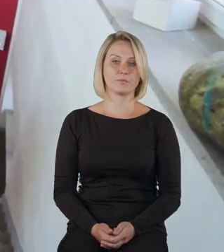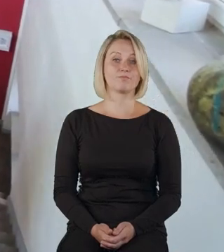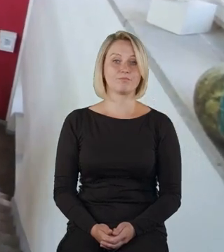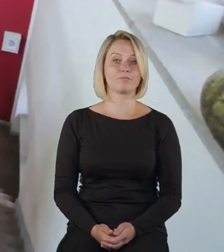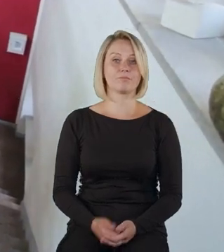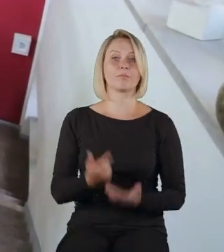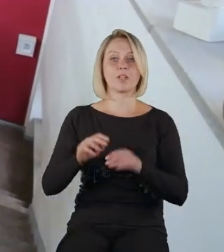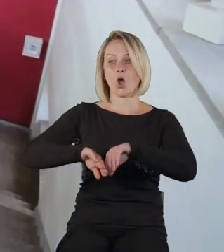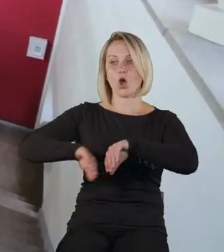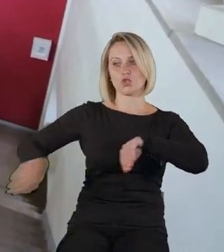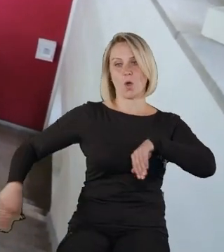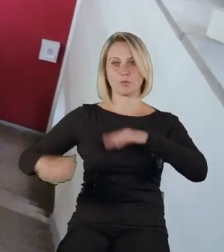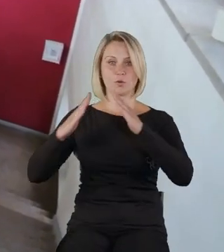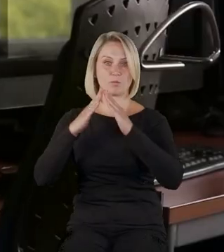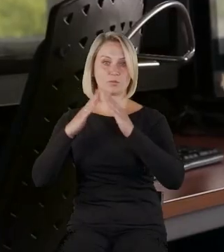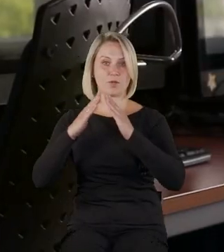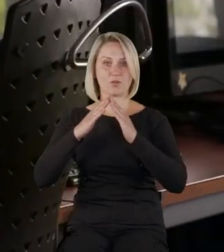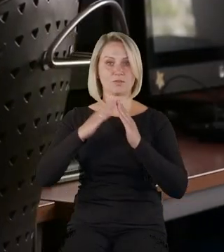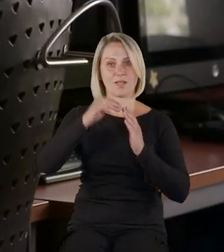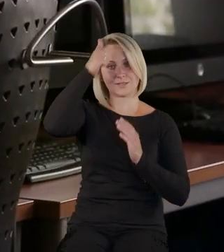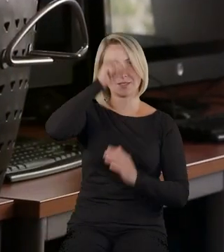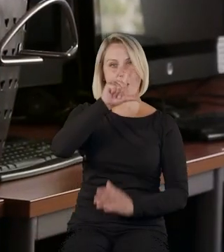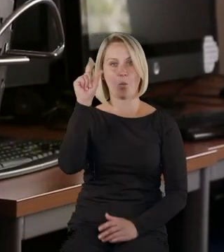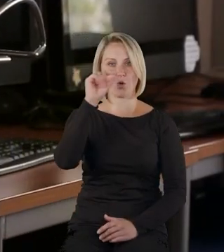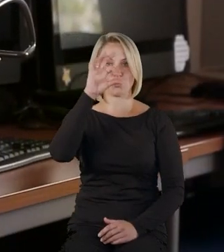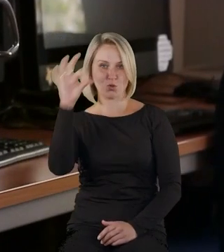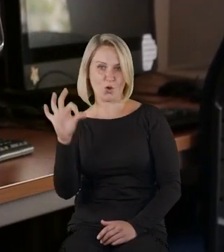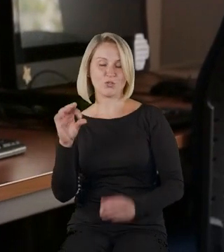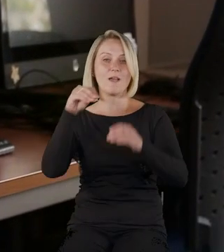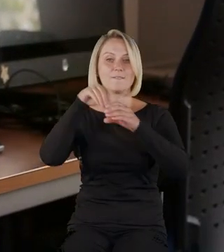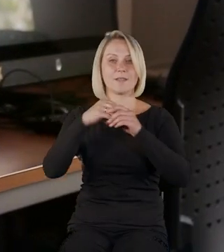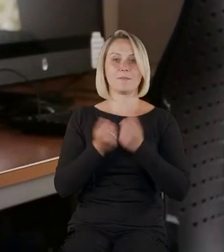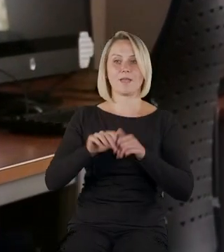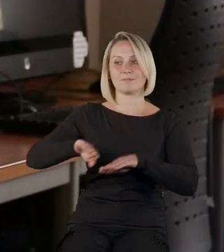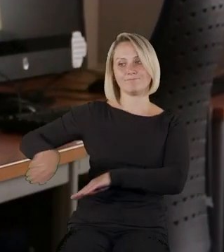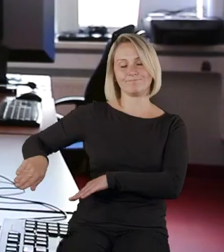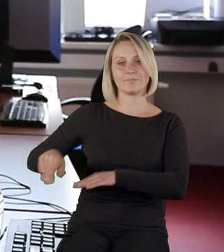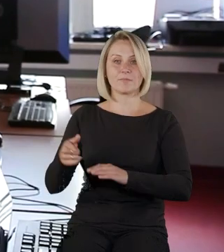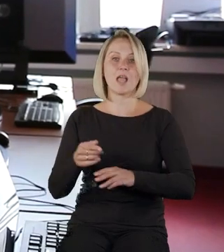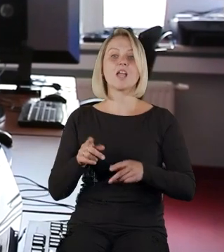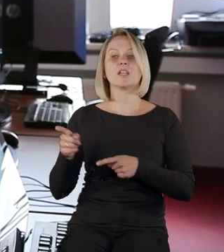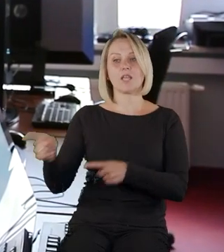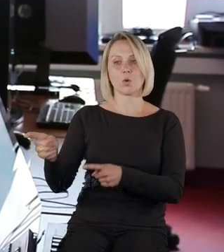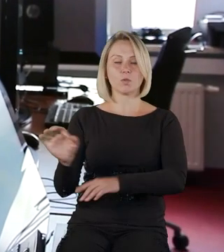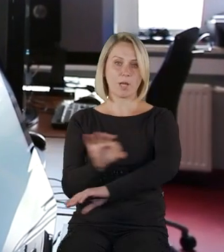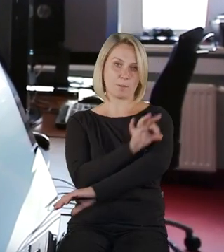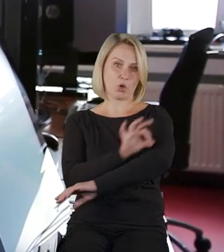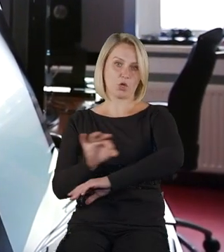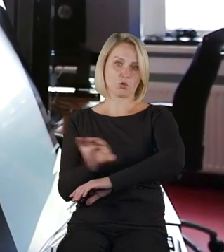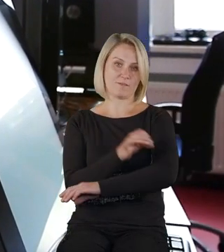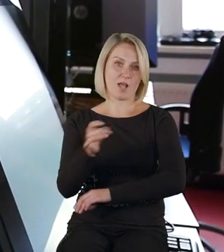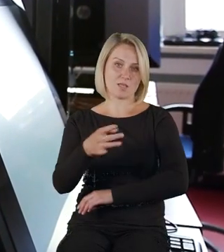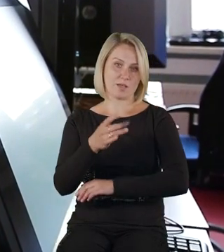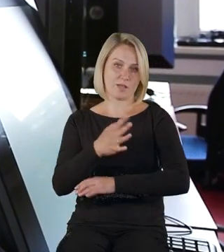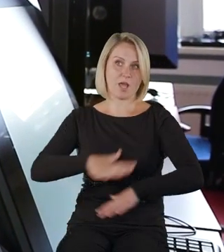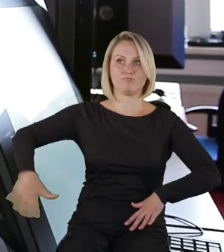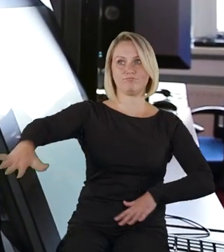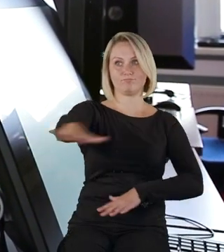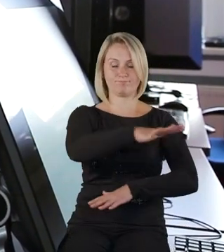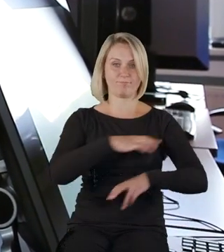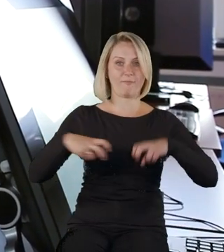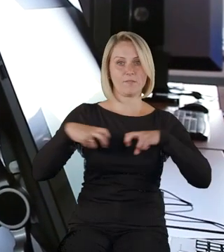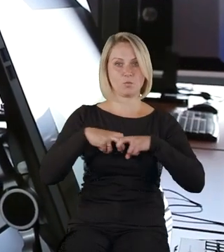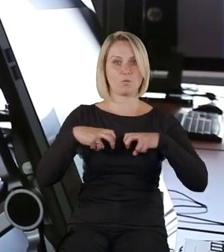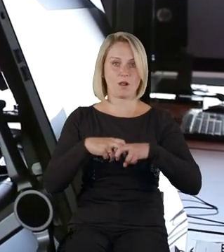W osobnym budynku, zwanym popularnie Łososiem, mieści się zaplecze dydaktyczne dla kierunku projektowanie gier i przestrzeni wirtualnej.